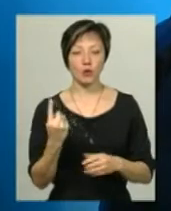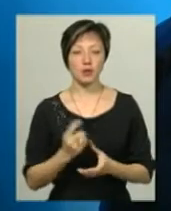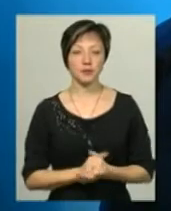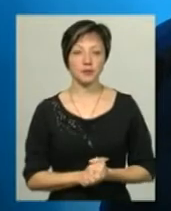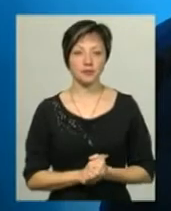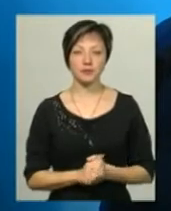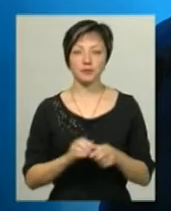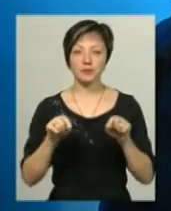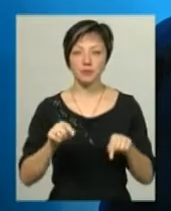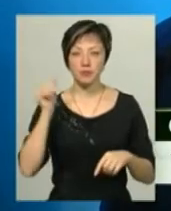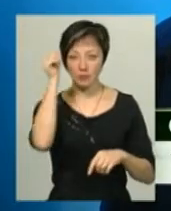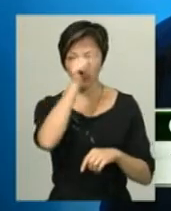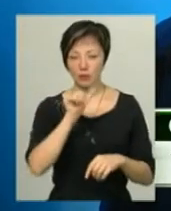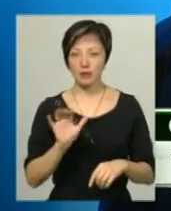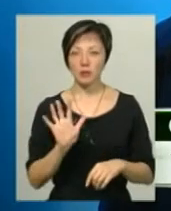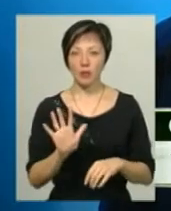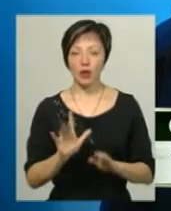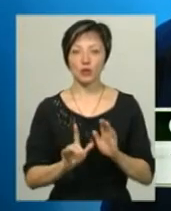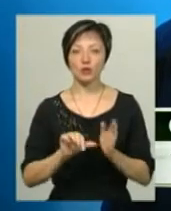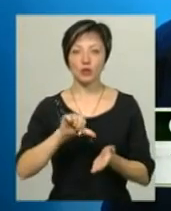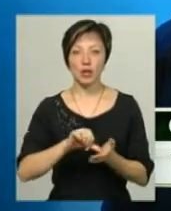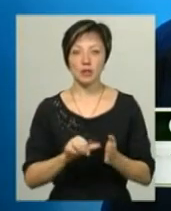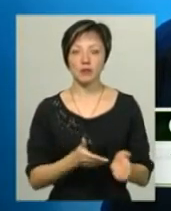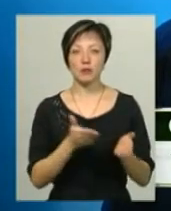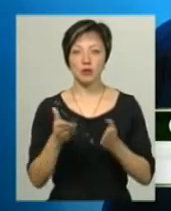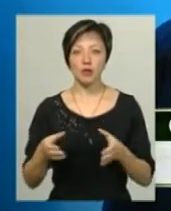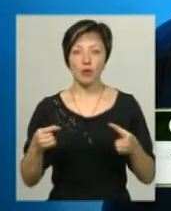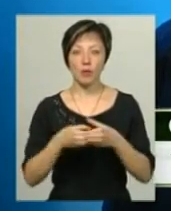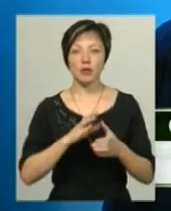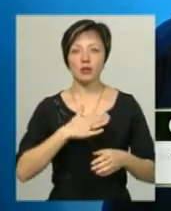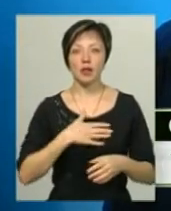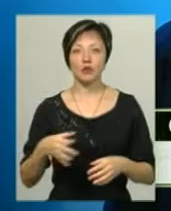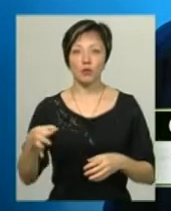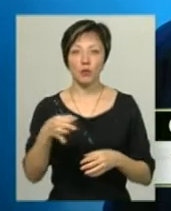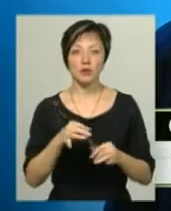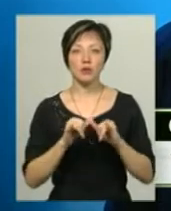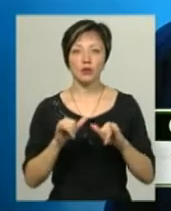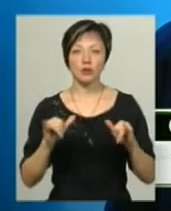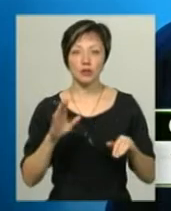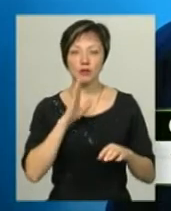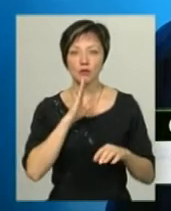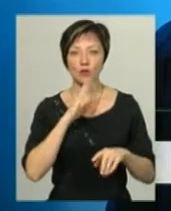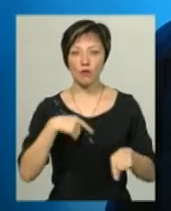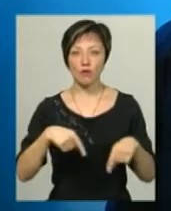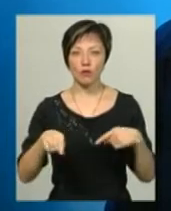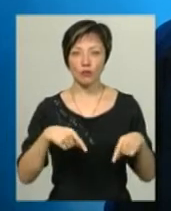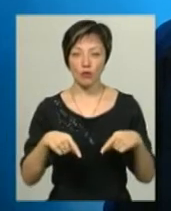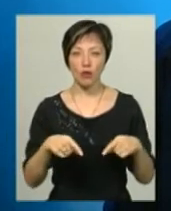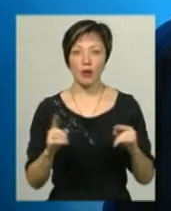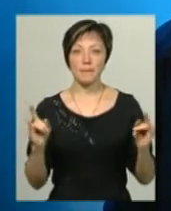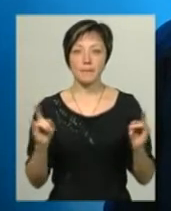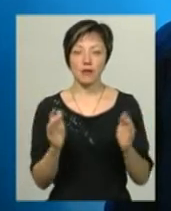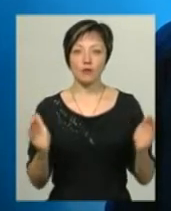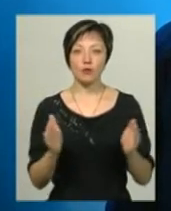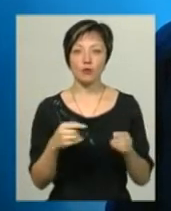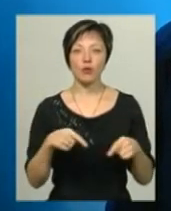цьому році 5 учасників. Ми запросили такі команди з нашої області для розвитку дівочого футболу і міні-футболу. І одна